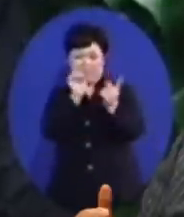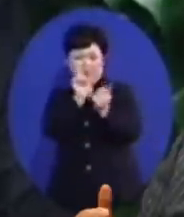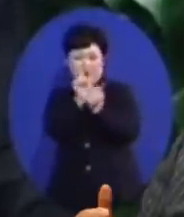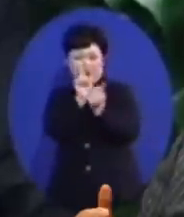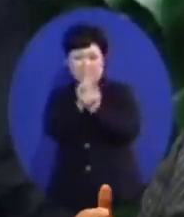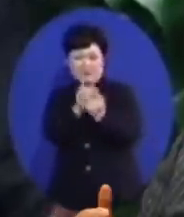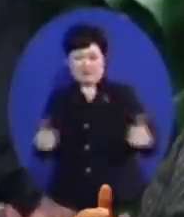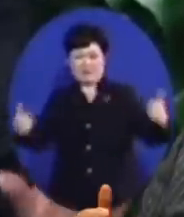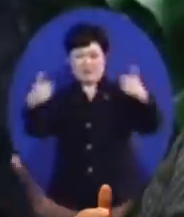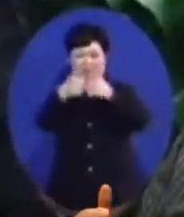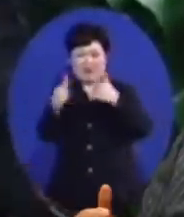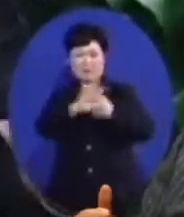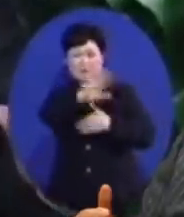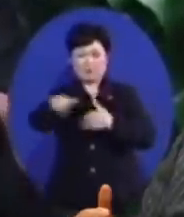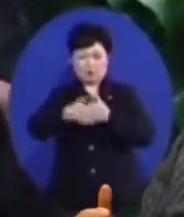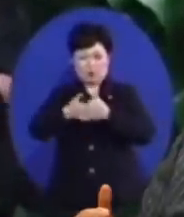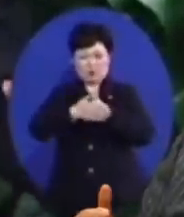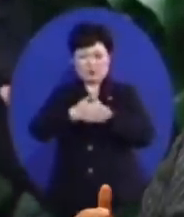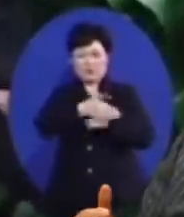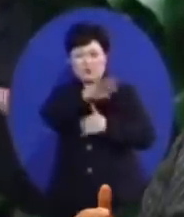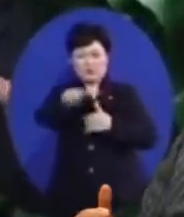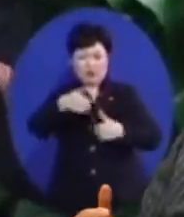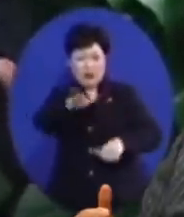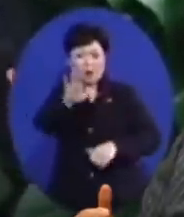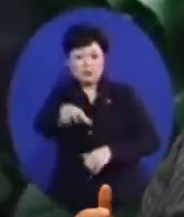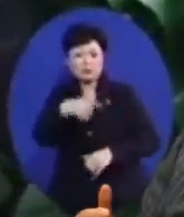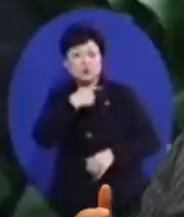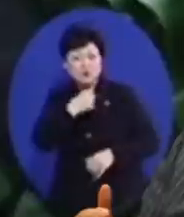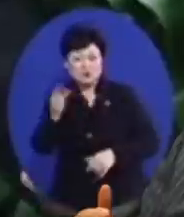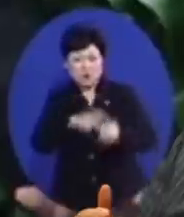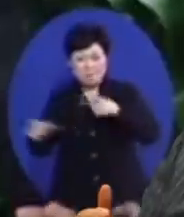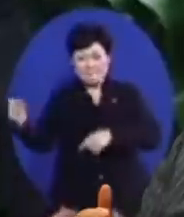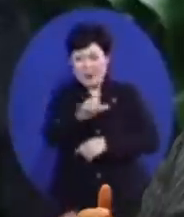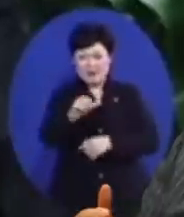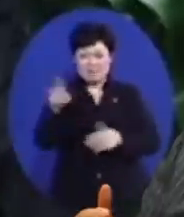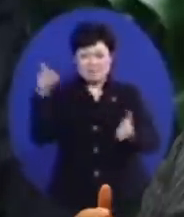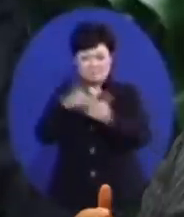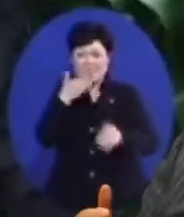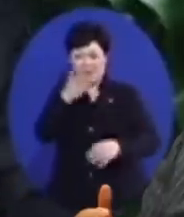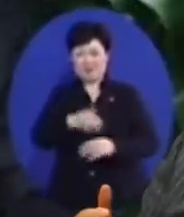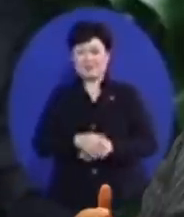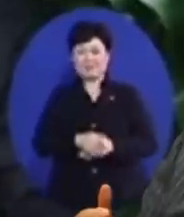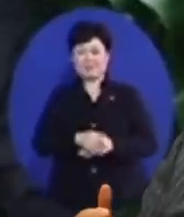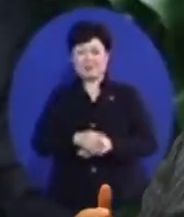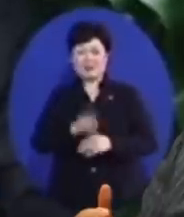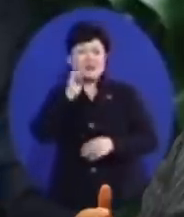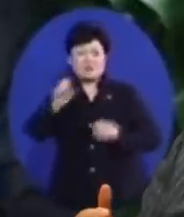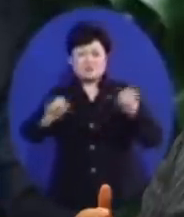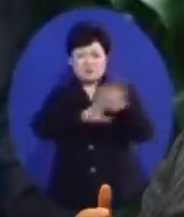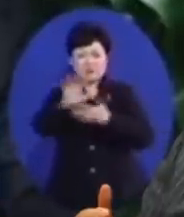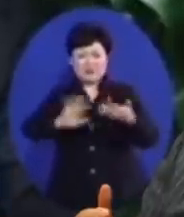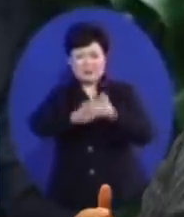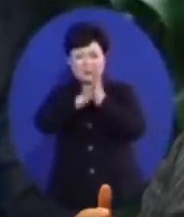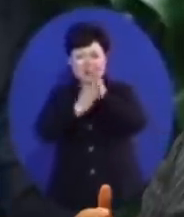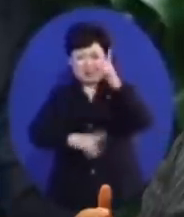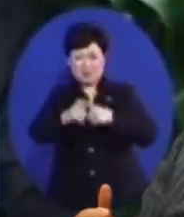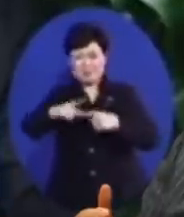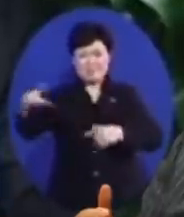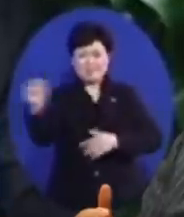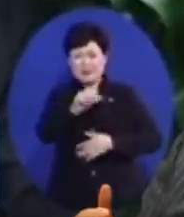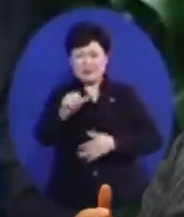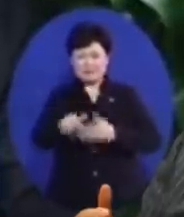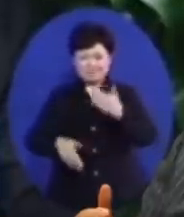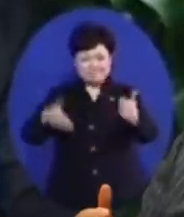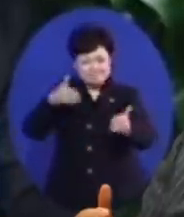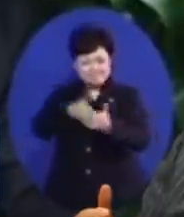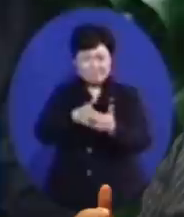그 폭풍우가 우리를 도와서 우리가 가고 싶은 곳에 더 빨리 가게 만들어주는 것입니다. 풍랑이 인연하여서 우리가 더 빨리 목적지에 도달하고